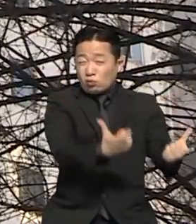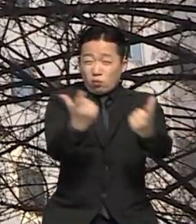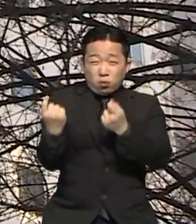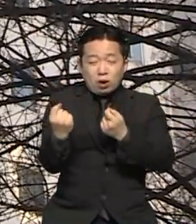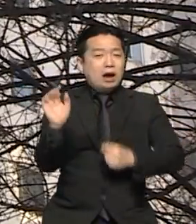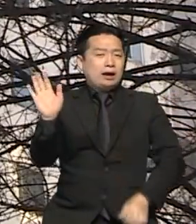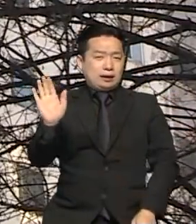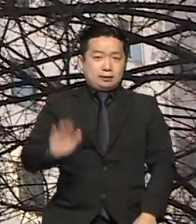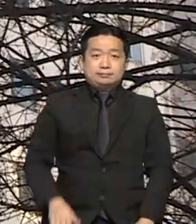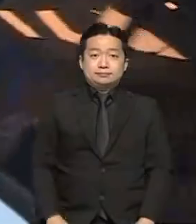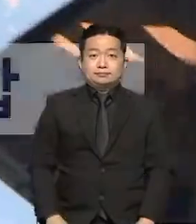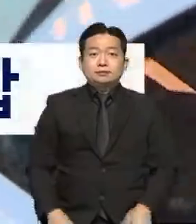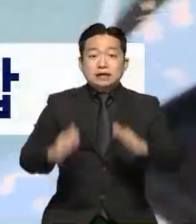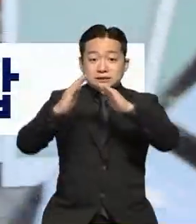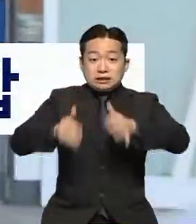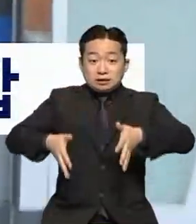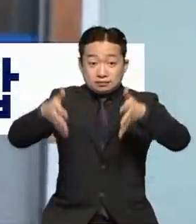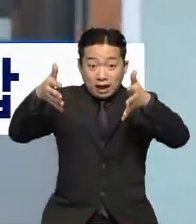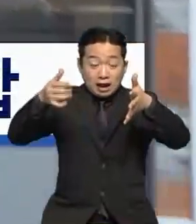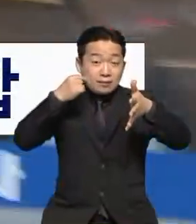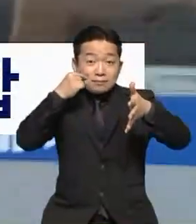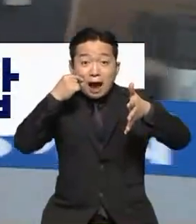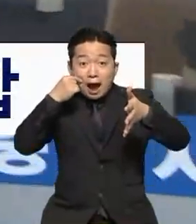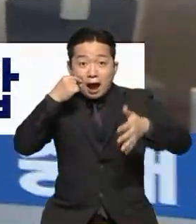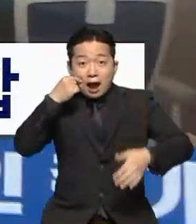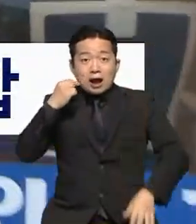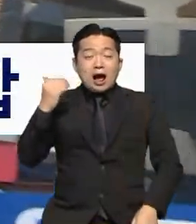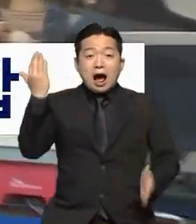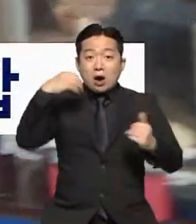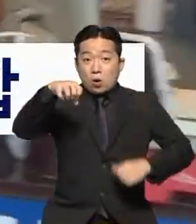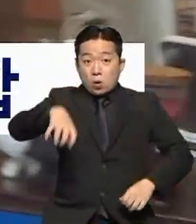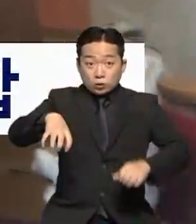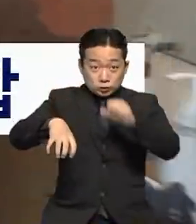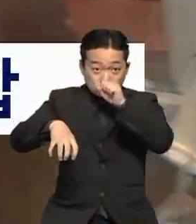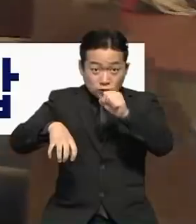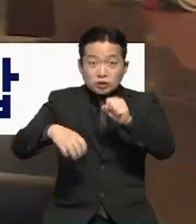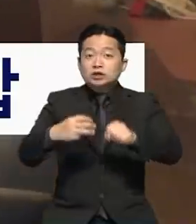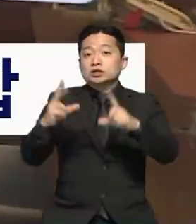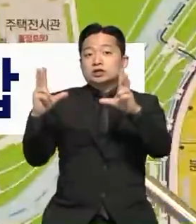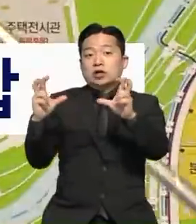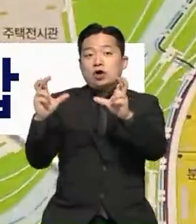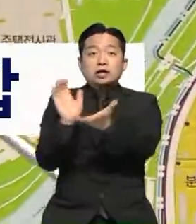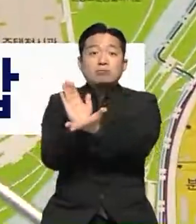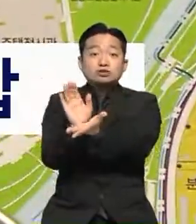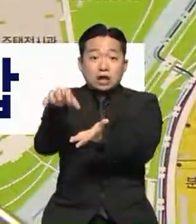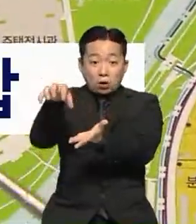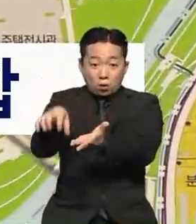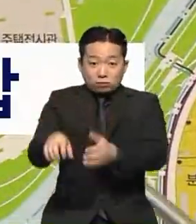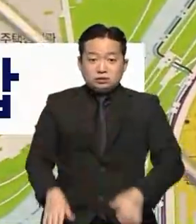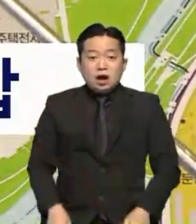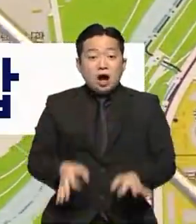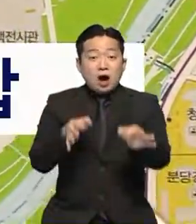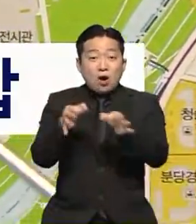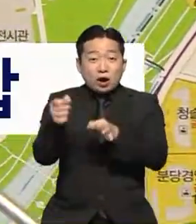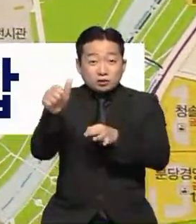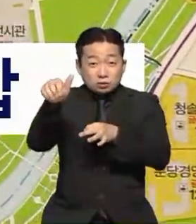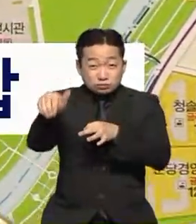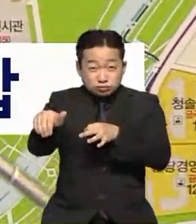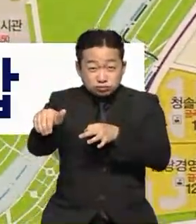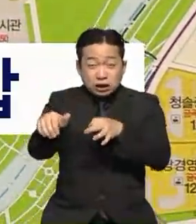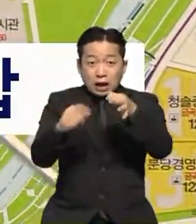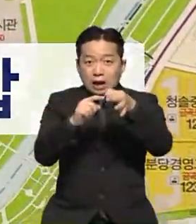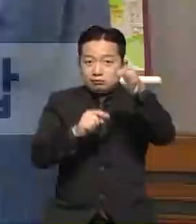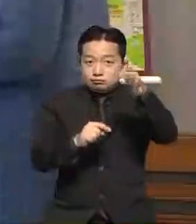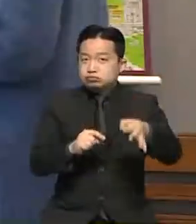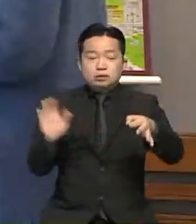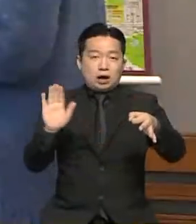아닙니다. 재건축 호재에 이른바 학군 수요까지 있는 경기도 성남시 분당에서는 거래가 줄기는 했지만 값이